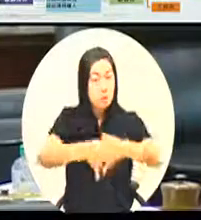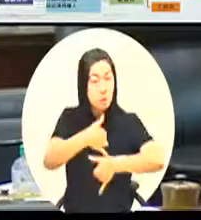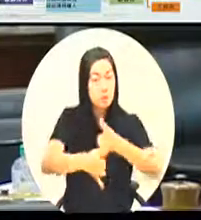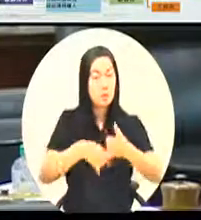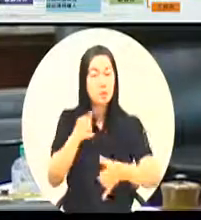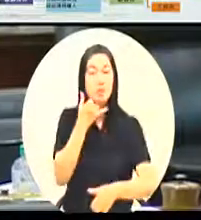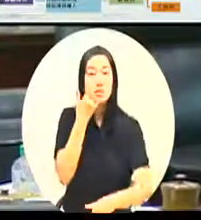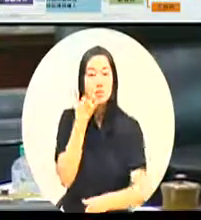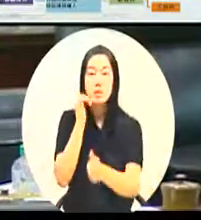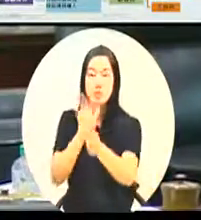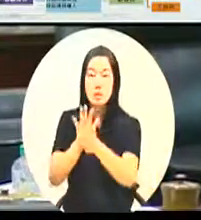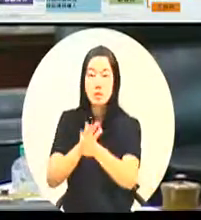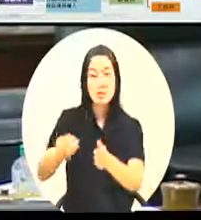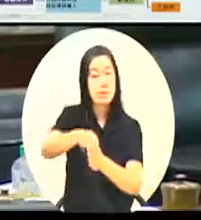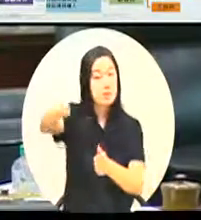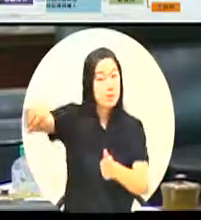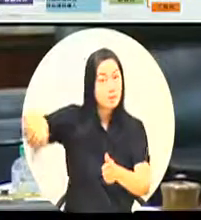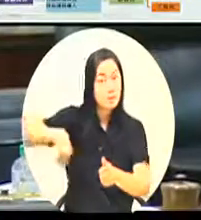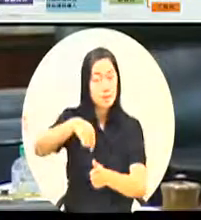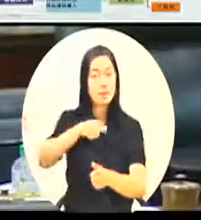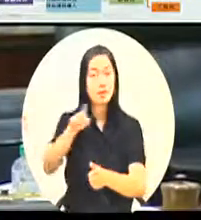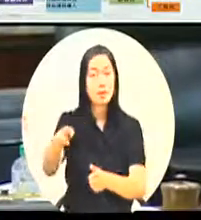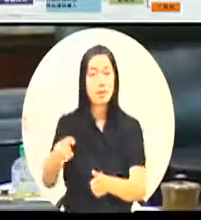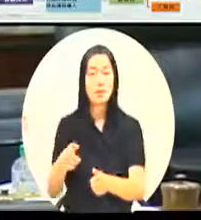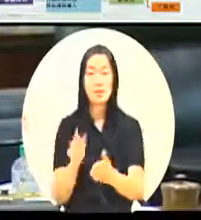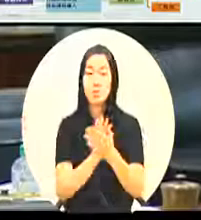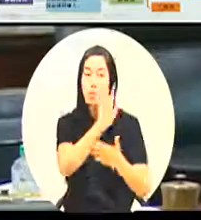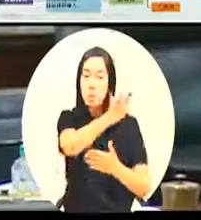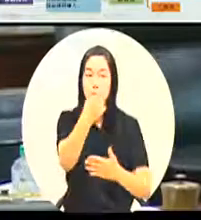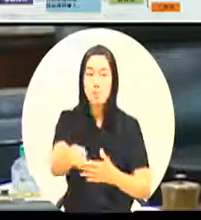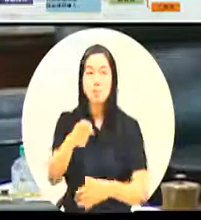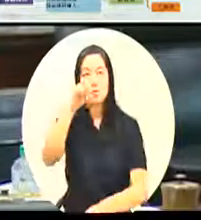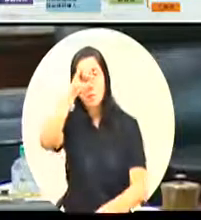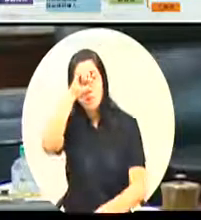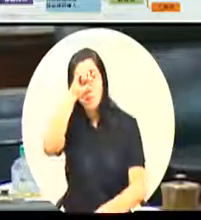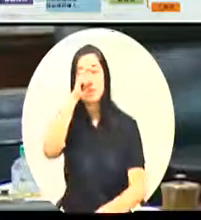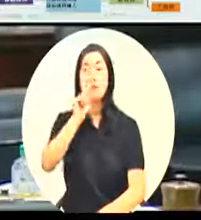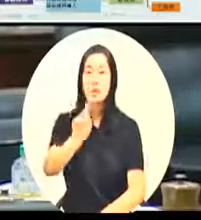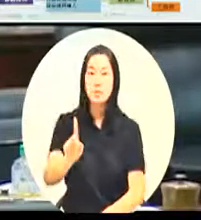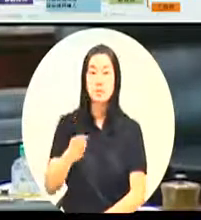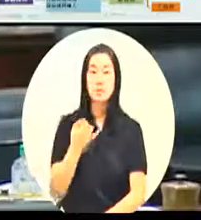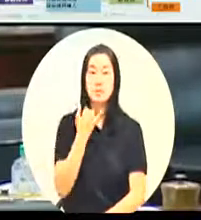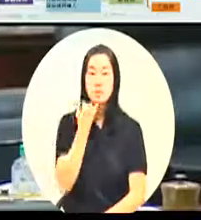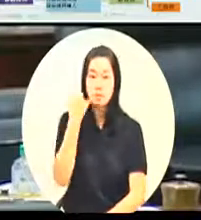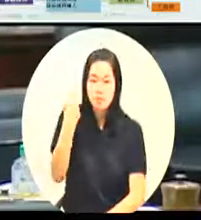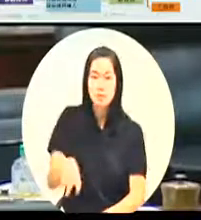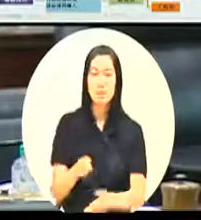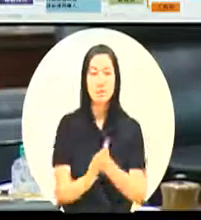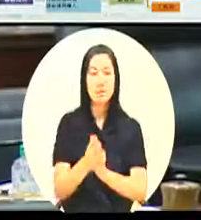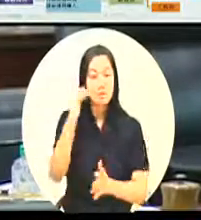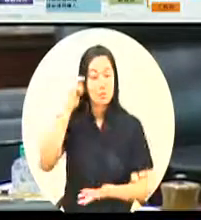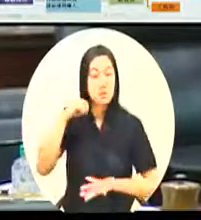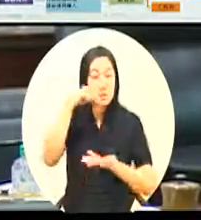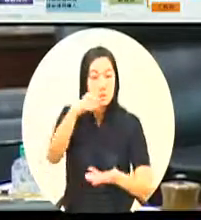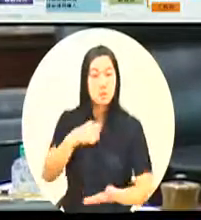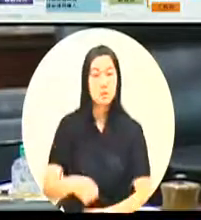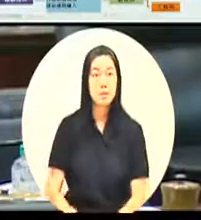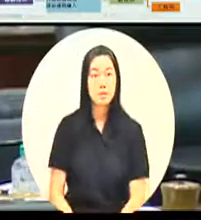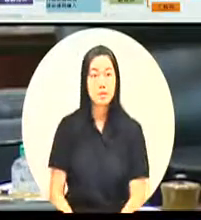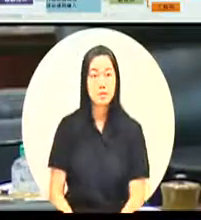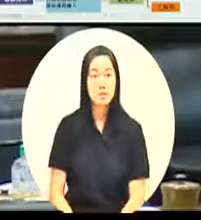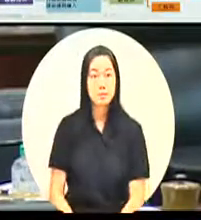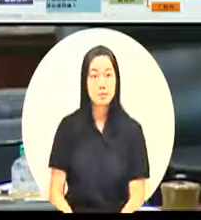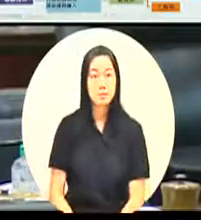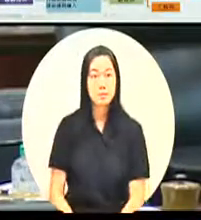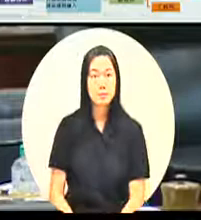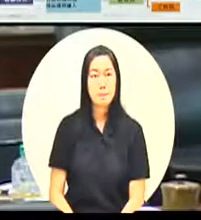可以带给哈马星有怎样的未来跟愿景。那我想我还是要重提一下，其实